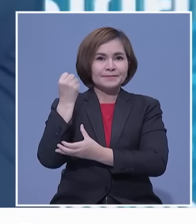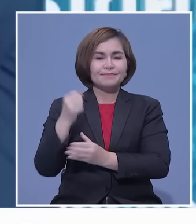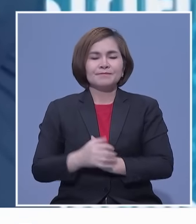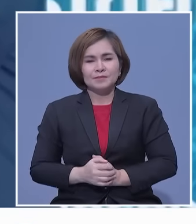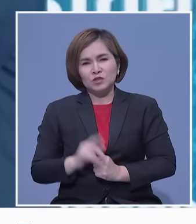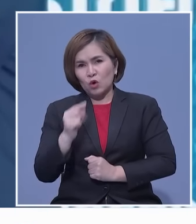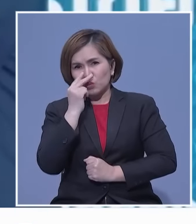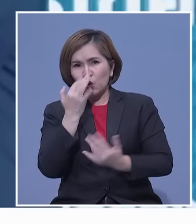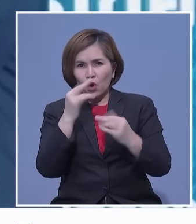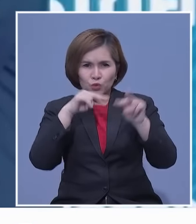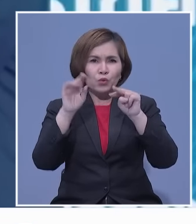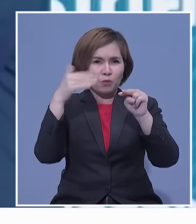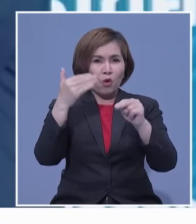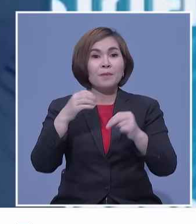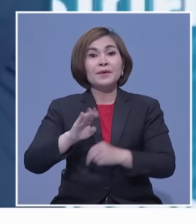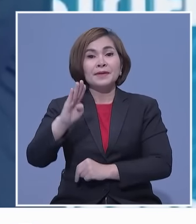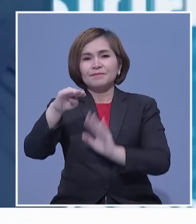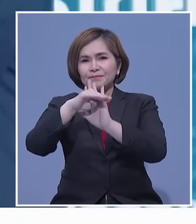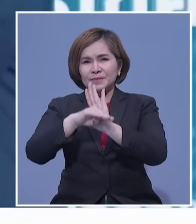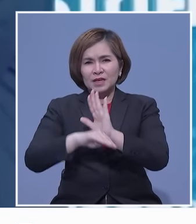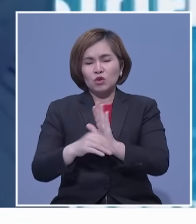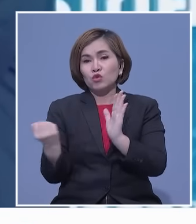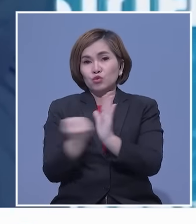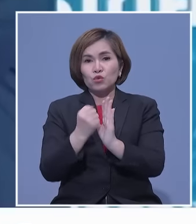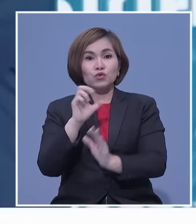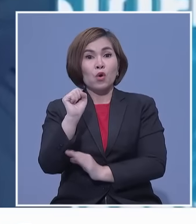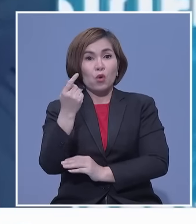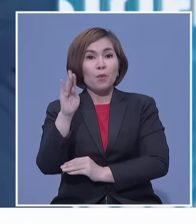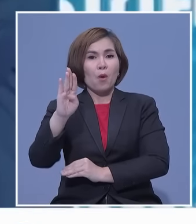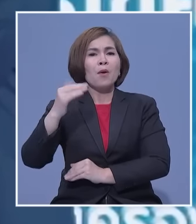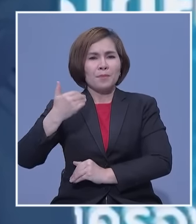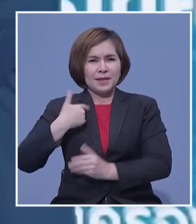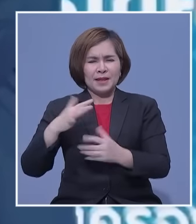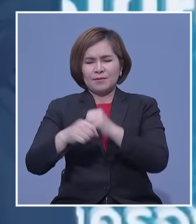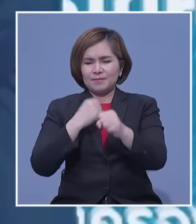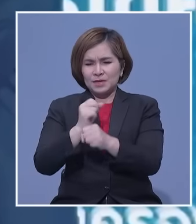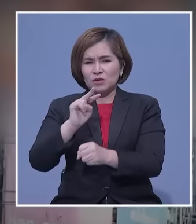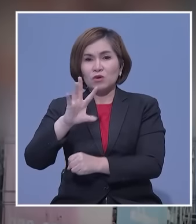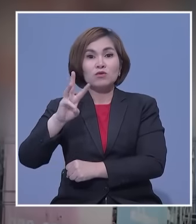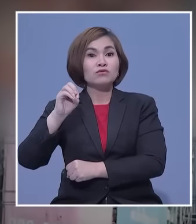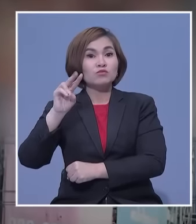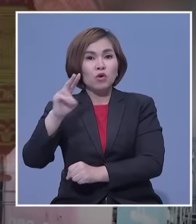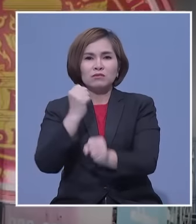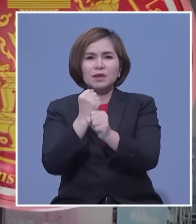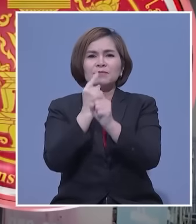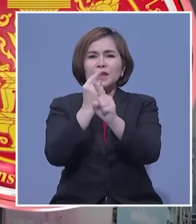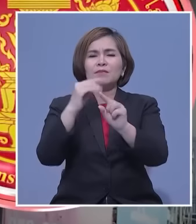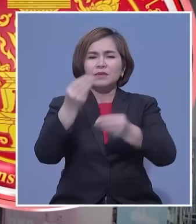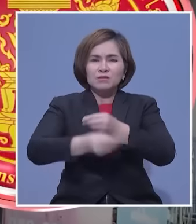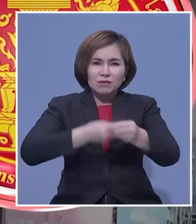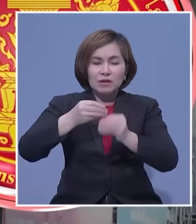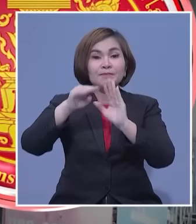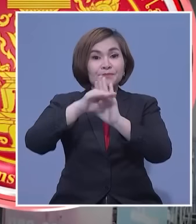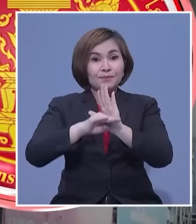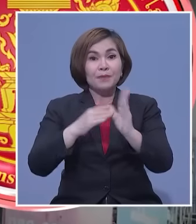ไปแล้วก็ชี้แจงว่าบริษัทนี้จดทะเบียนการค้ากับทางสคบในปี 62เป็นการจดทะเบียนการค้า